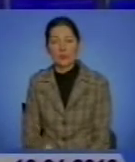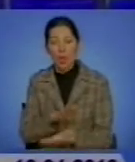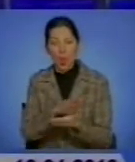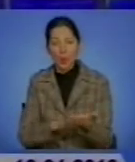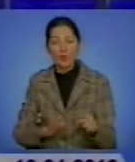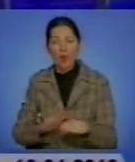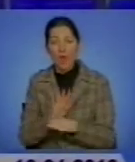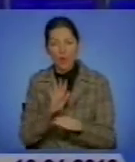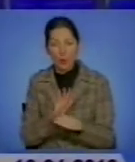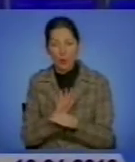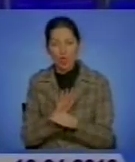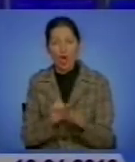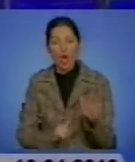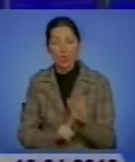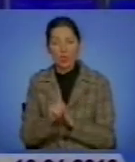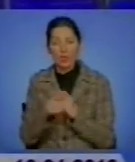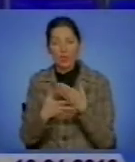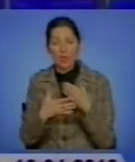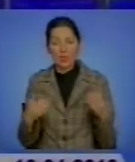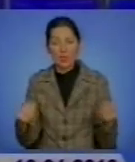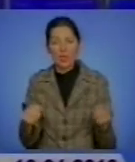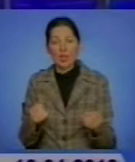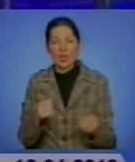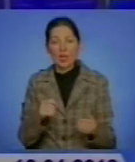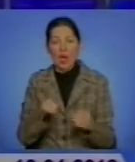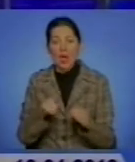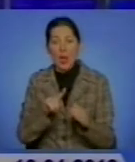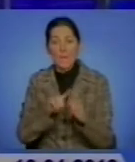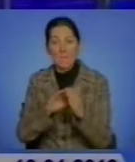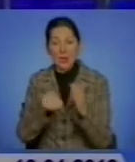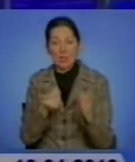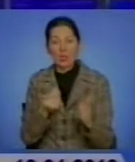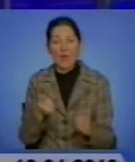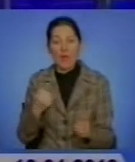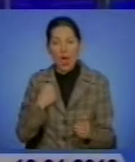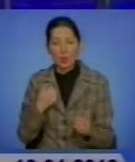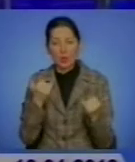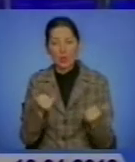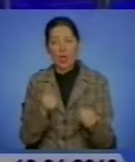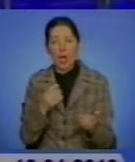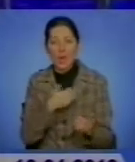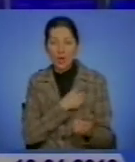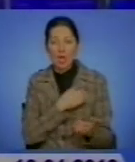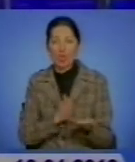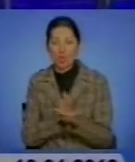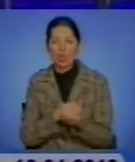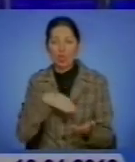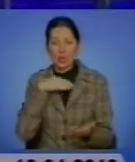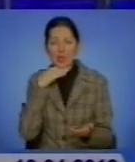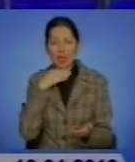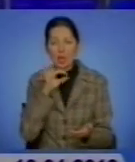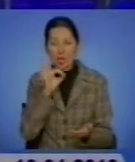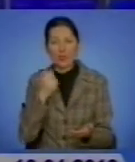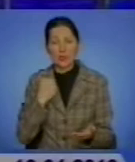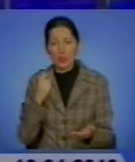Продовжуємо випуск. Розпочався весняний призов. Нині бажаючих служити в українській армії достатньо, кажуть військові. Тепер